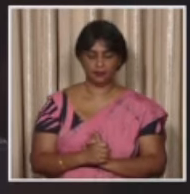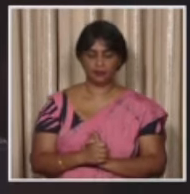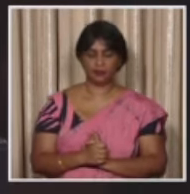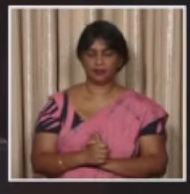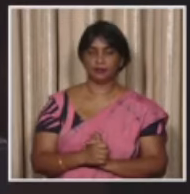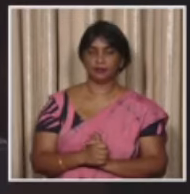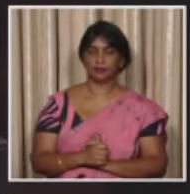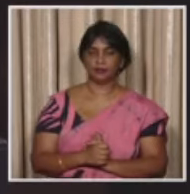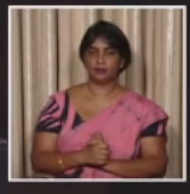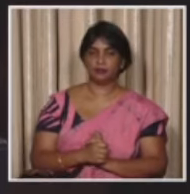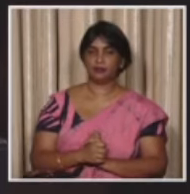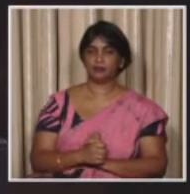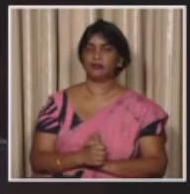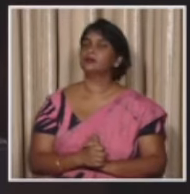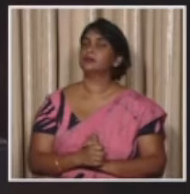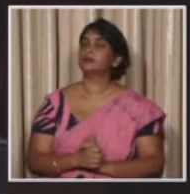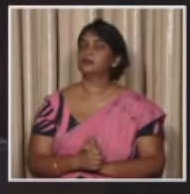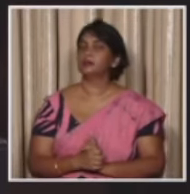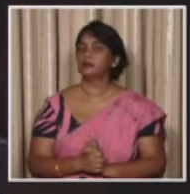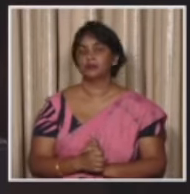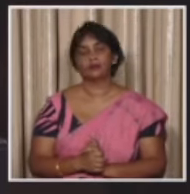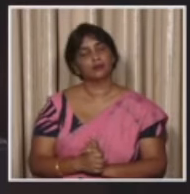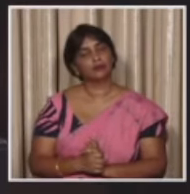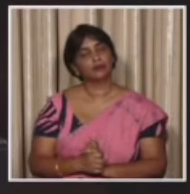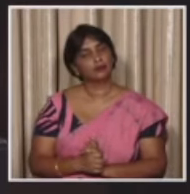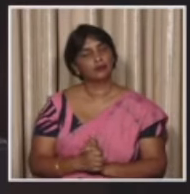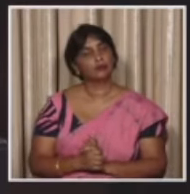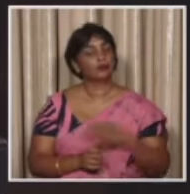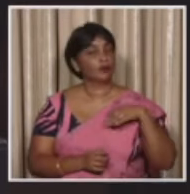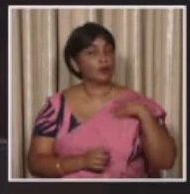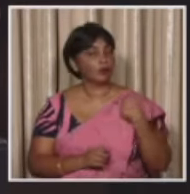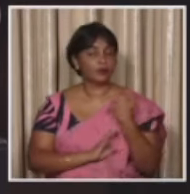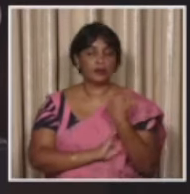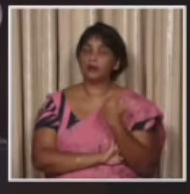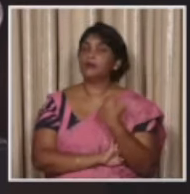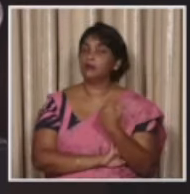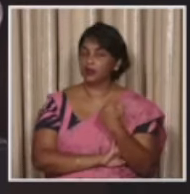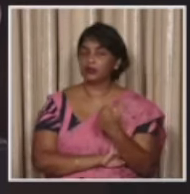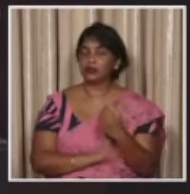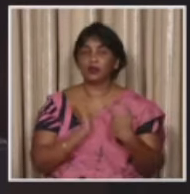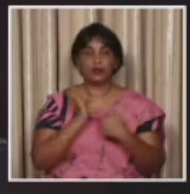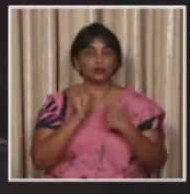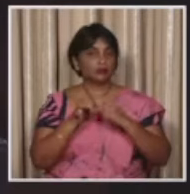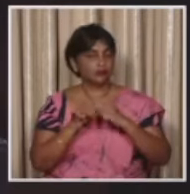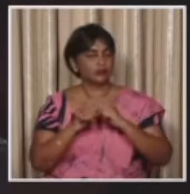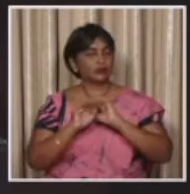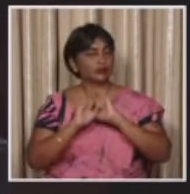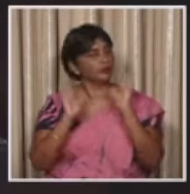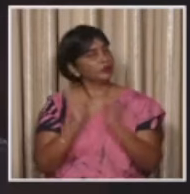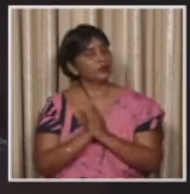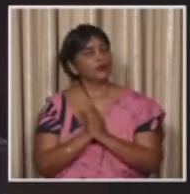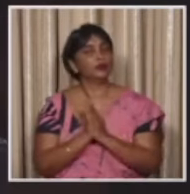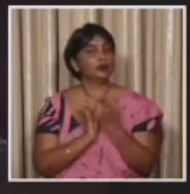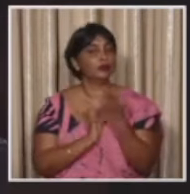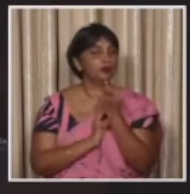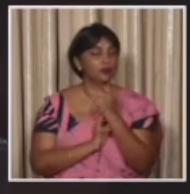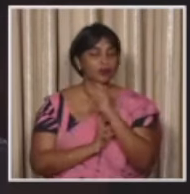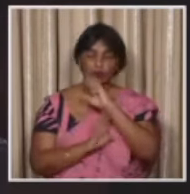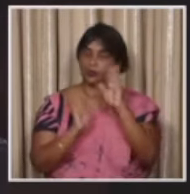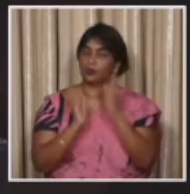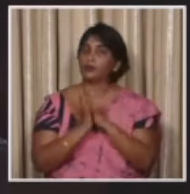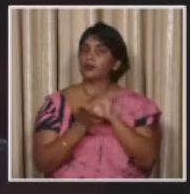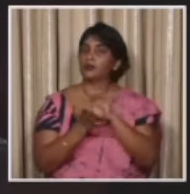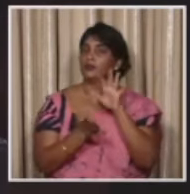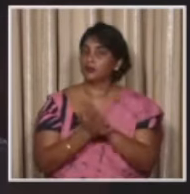procurement superseding the authority of the independent regulator මේ ප්‍රසම්පාදන ක්‍රමවේදය ටැරිෆ් එක තීන්දු කිරීම